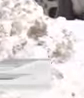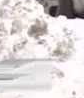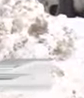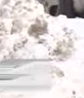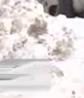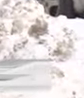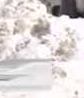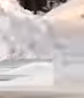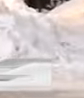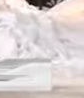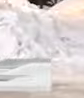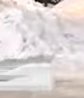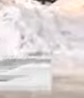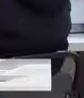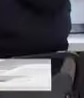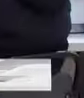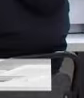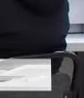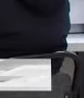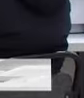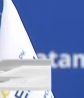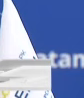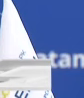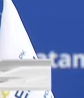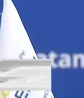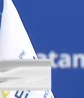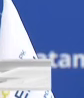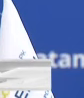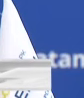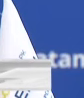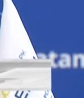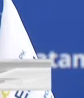больше половины нуждающихся в жилье граждан не могут взять ипотеку